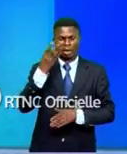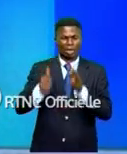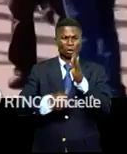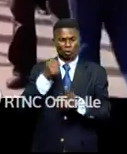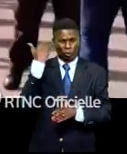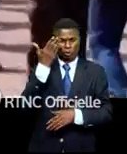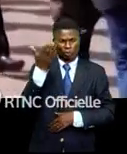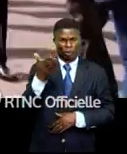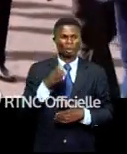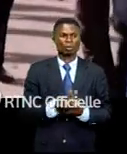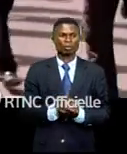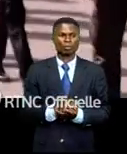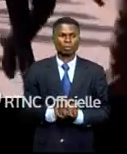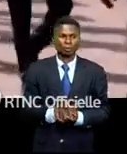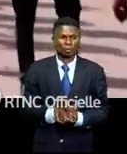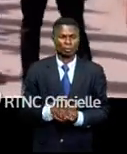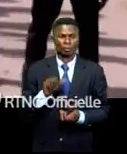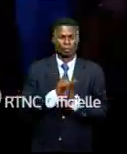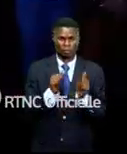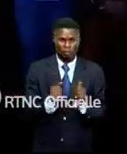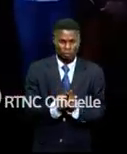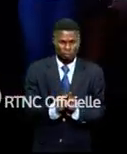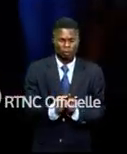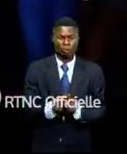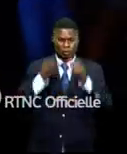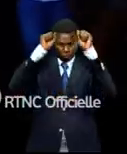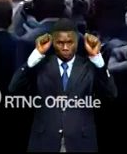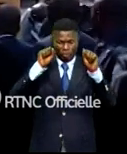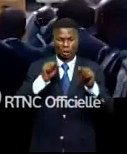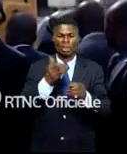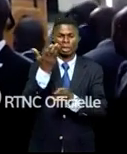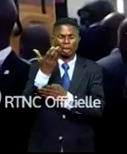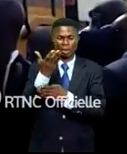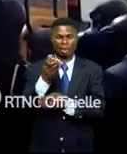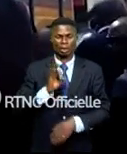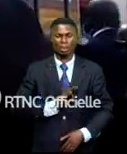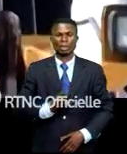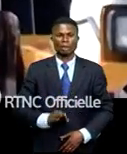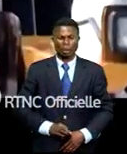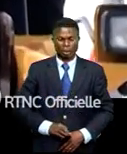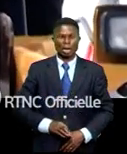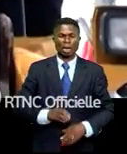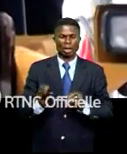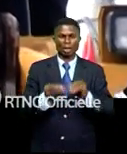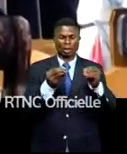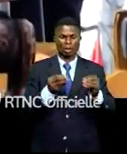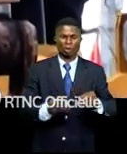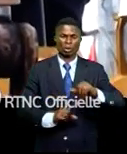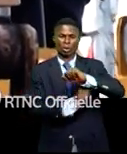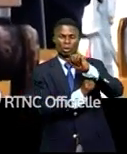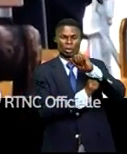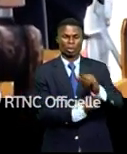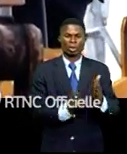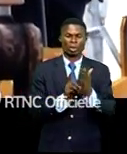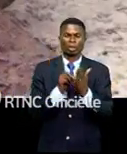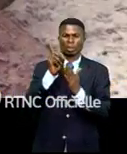Ndaïtichese. C'est la concrétisation d'un ambitieux projet initié par le président de la République, Félix-Antoine Tshisekedi Tshilombo, qui a mis en place avec ses partenaires au développement